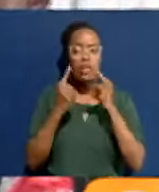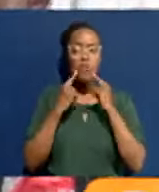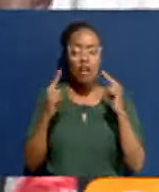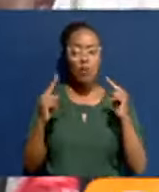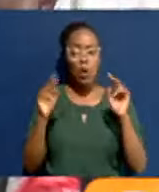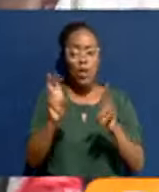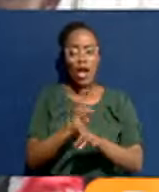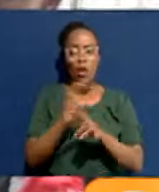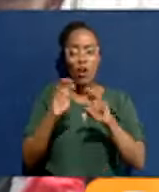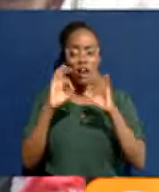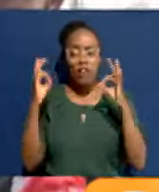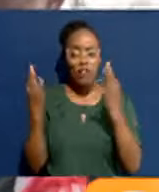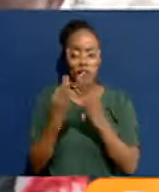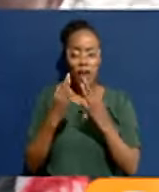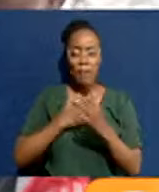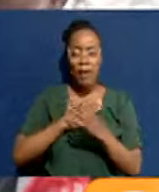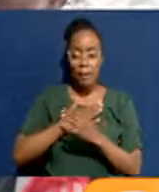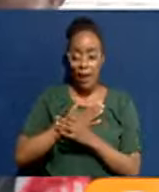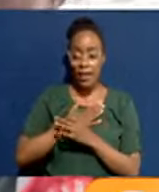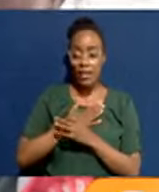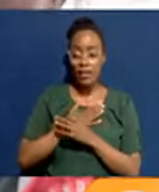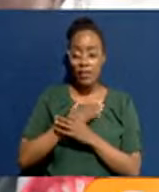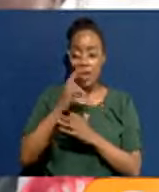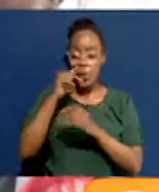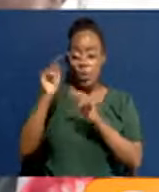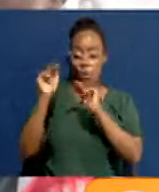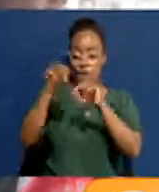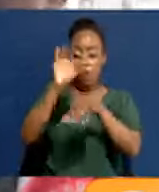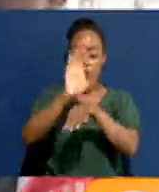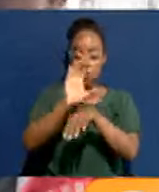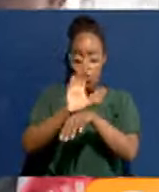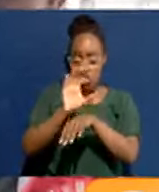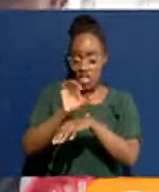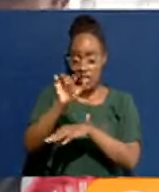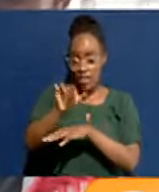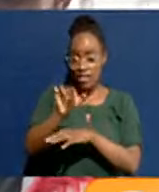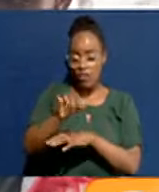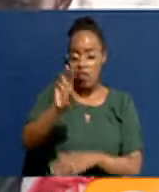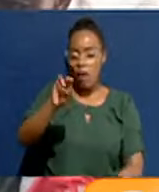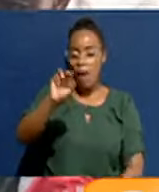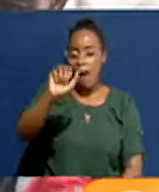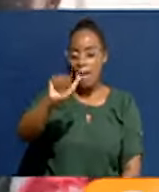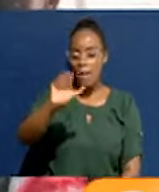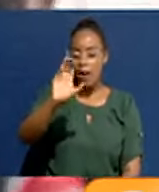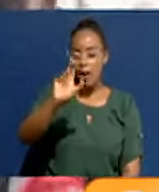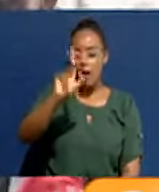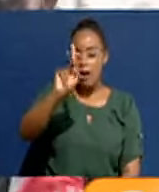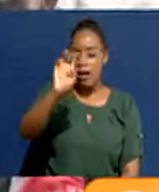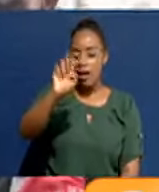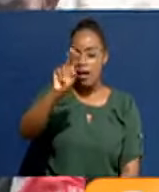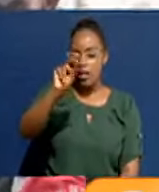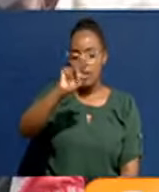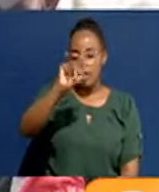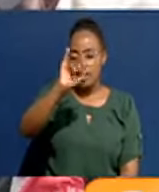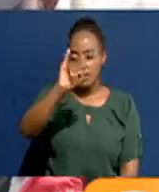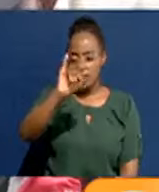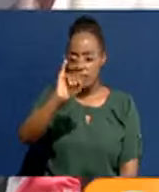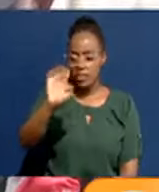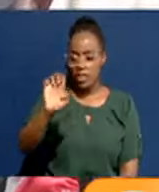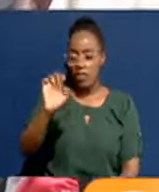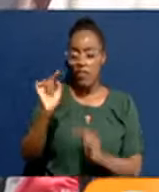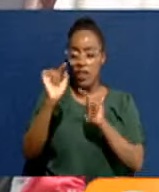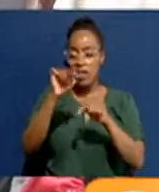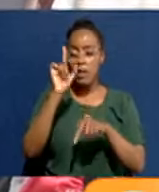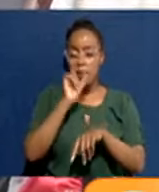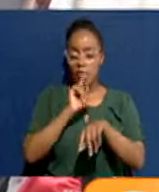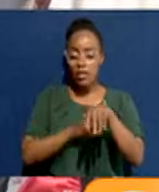kutafuta familia yangu ambayo ilipotea kwa hii kanisa ya Mackenzie takriban miaka miwili. Na nimekuja hapa